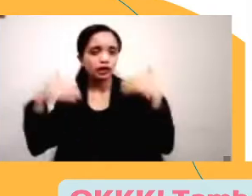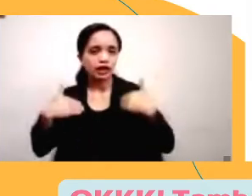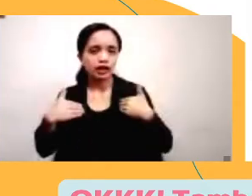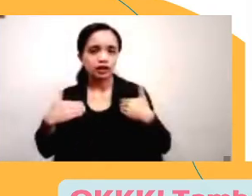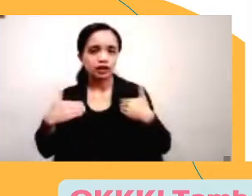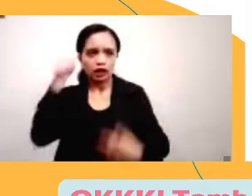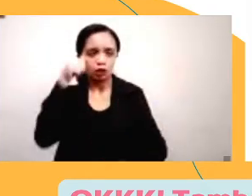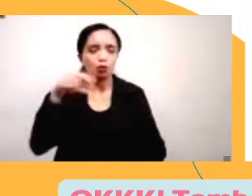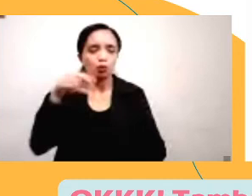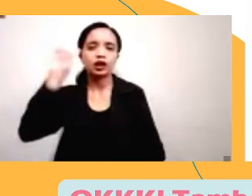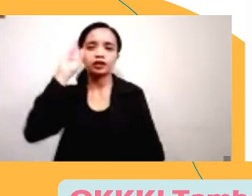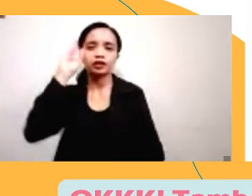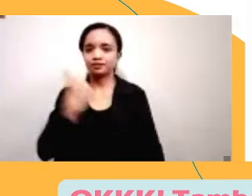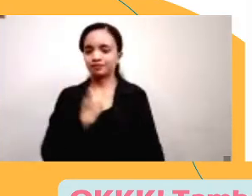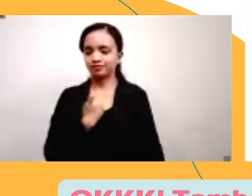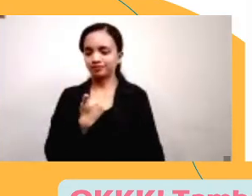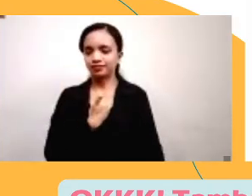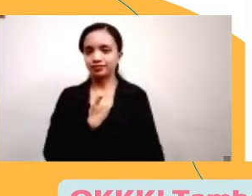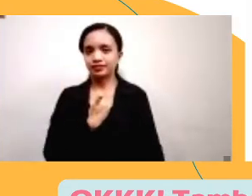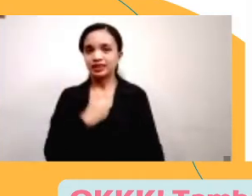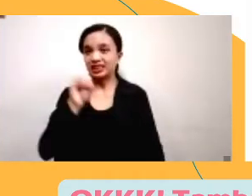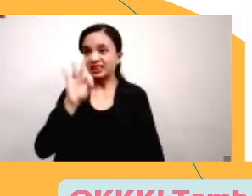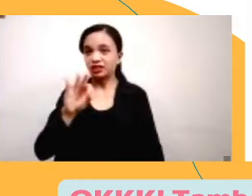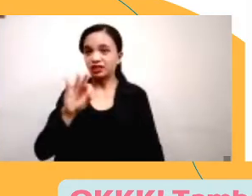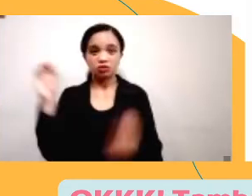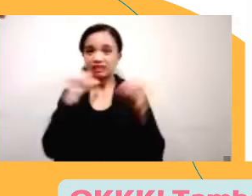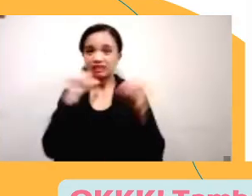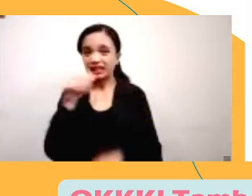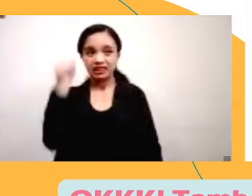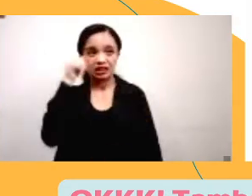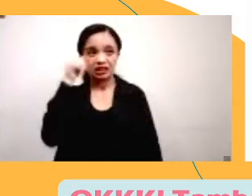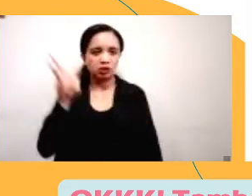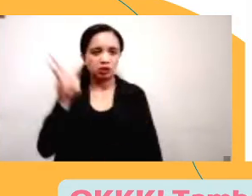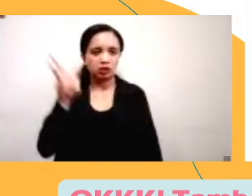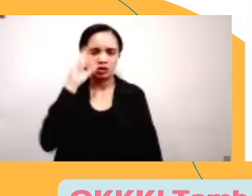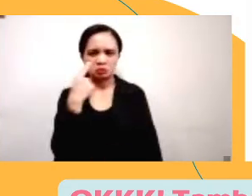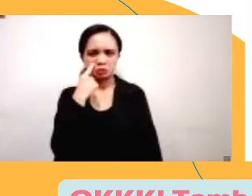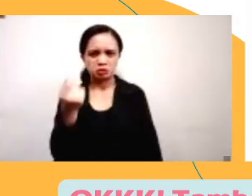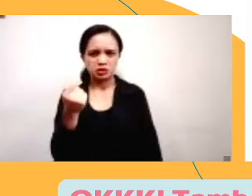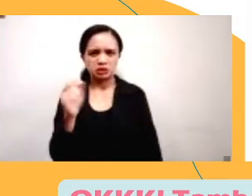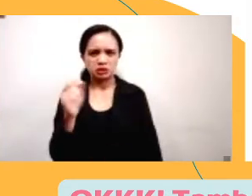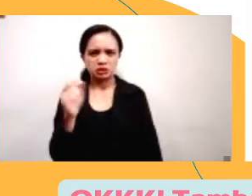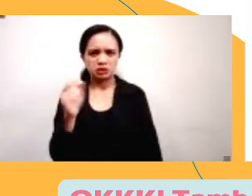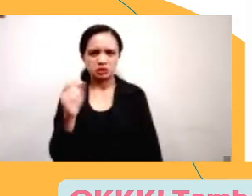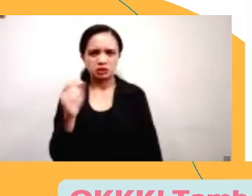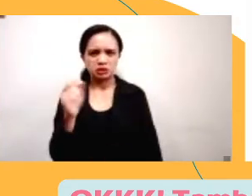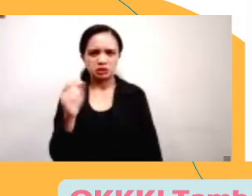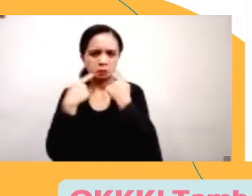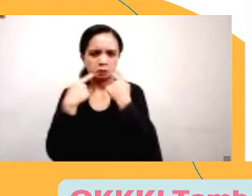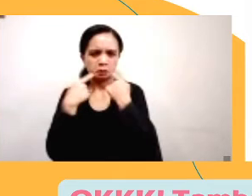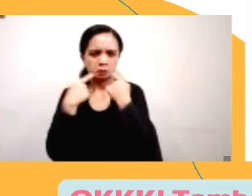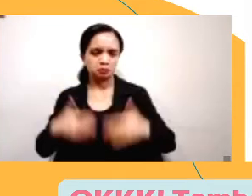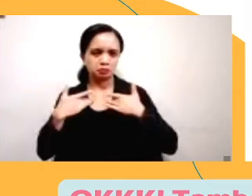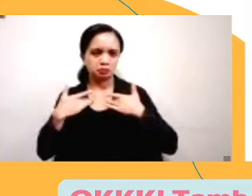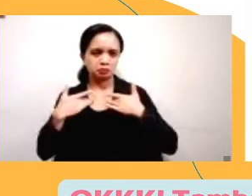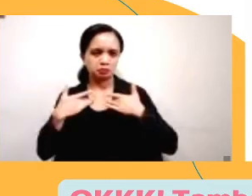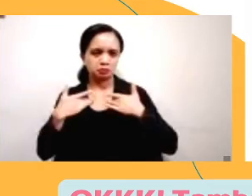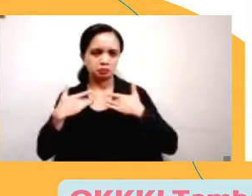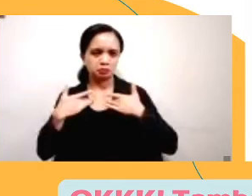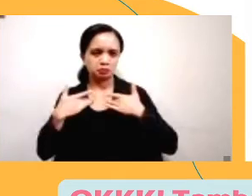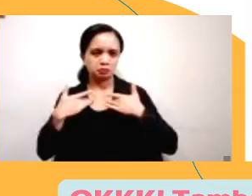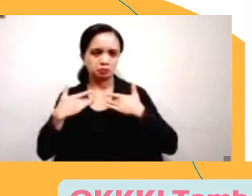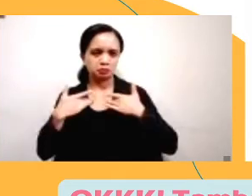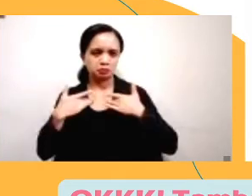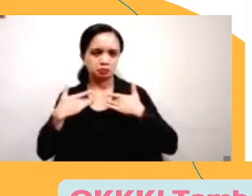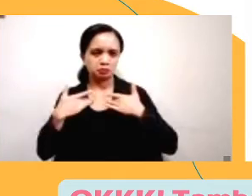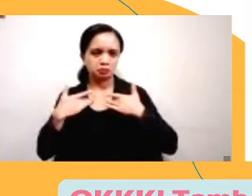sarili. Kung wala tayong kamalayan sa sarili, imposible na mapalago ang ating buhay. Okay. At similar ito sa sagot ni Jay. No?